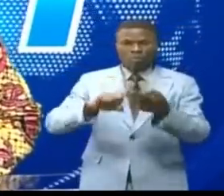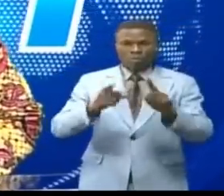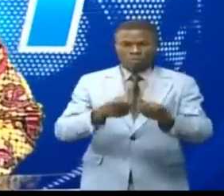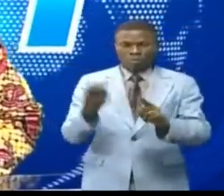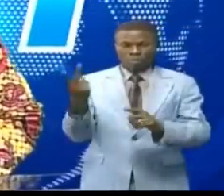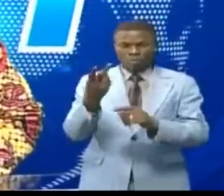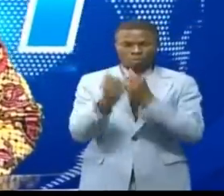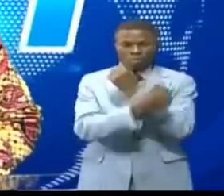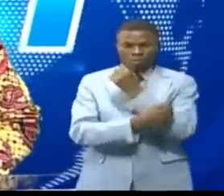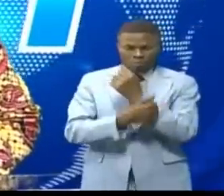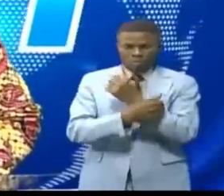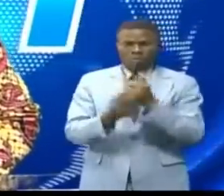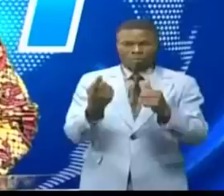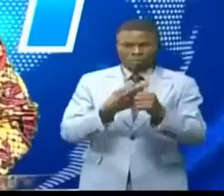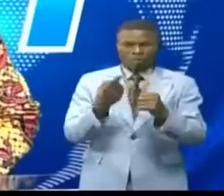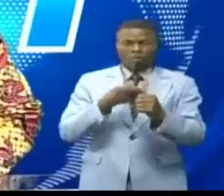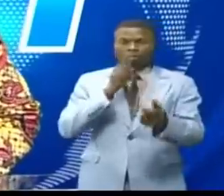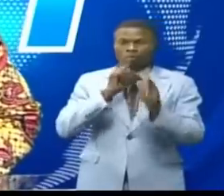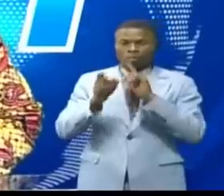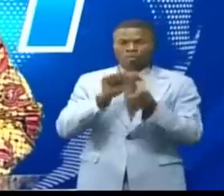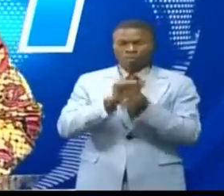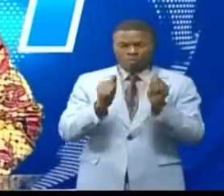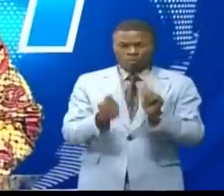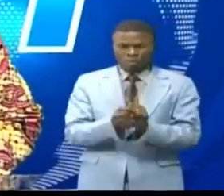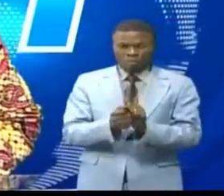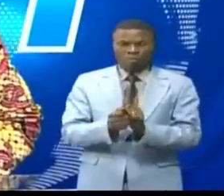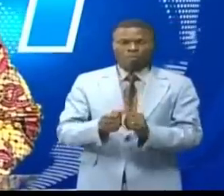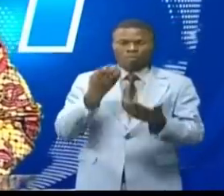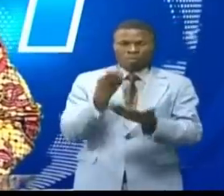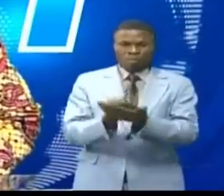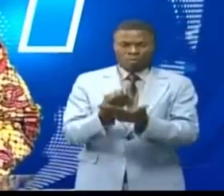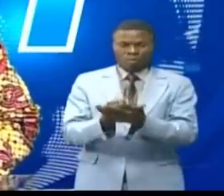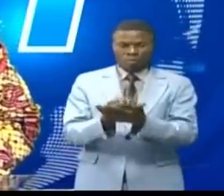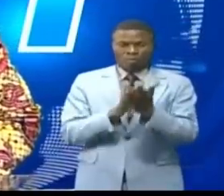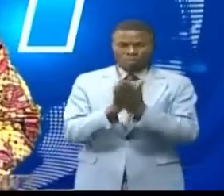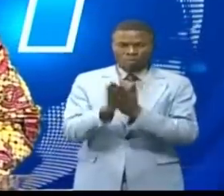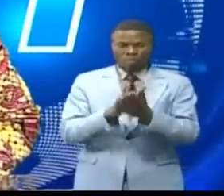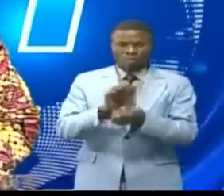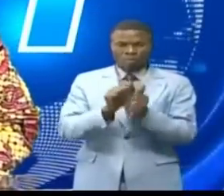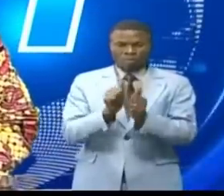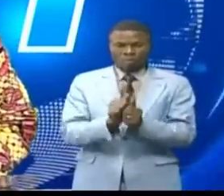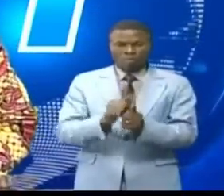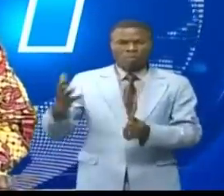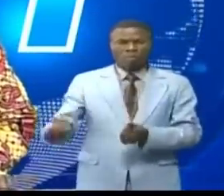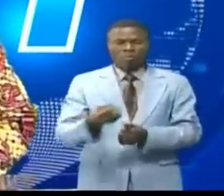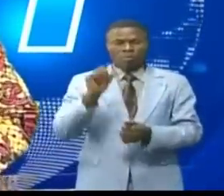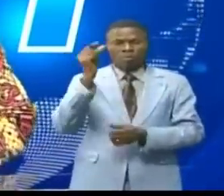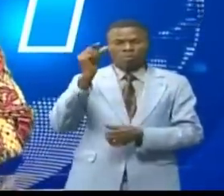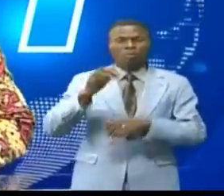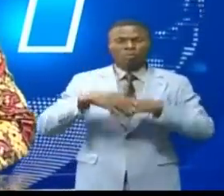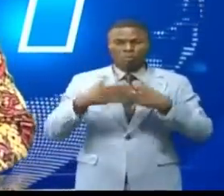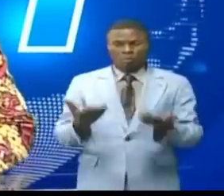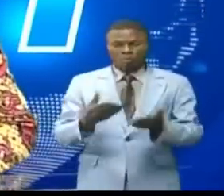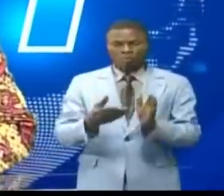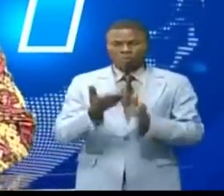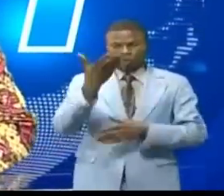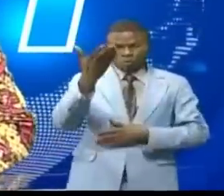deux pays et particulièrement sur des questions économiques relatives à l'exploitation minière.